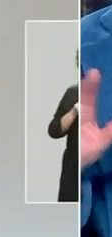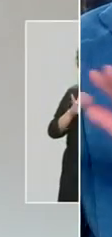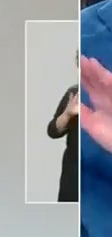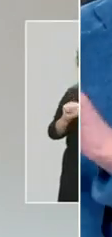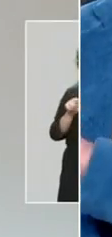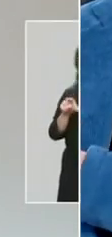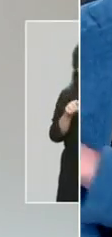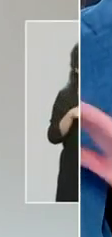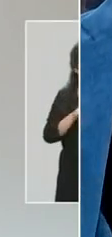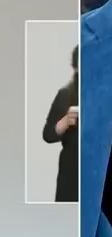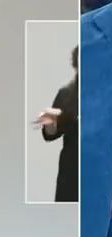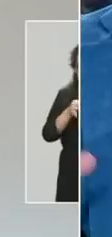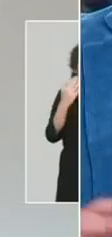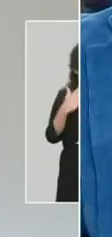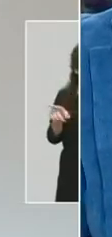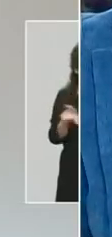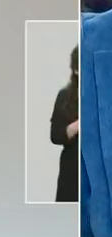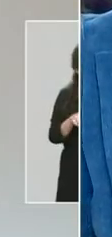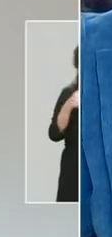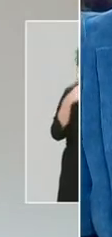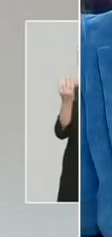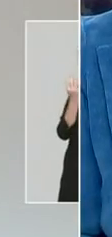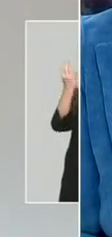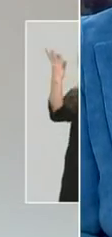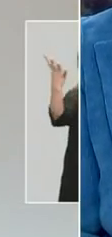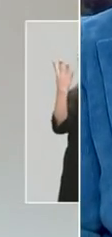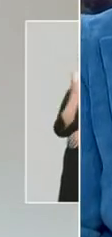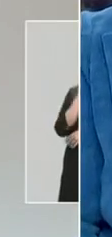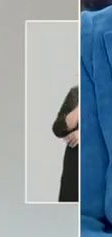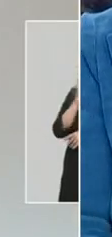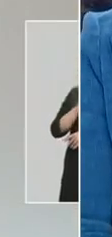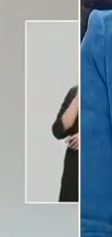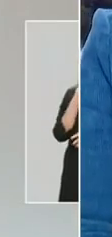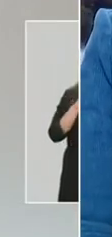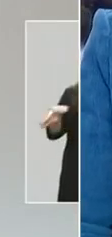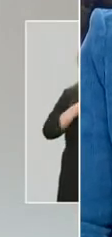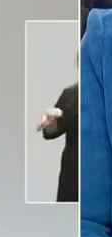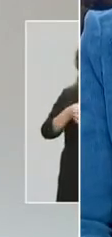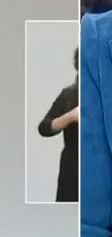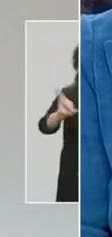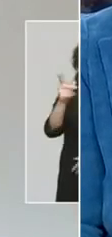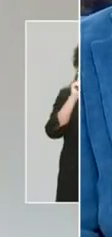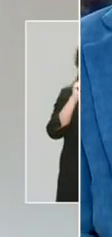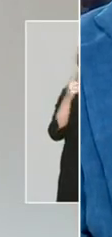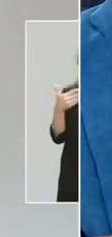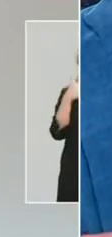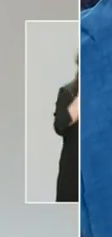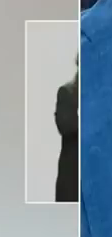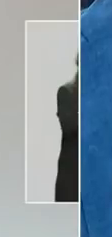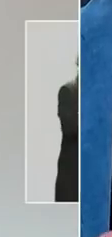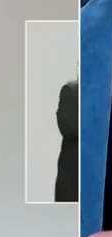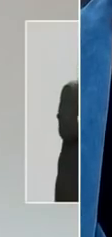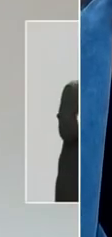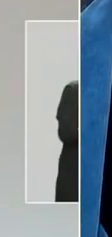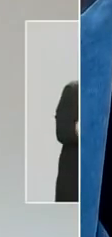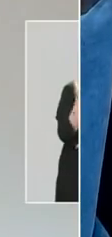évoqué au détour, revienne évidemment au cœur de la campagne avec cette interrogation sur les engagements tenus ou pas tenus par le